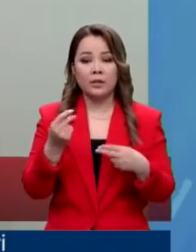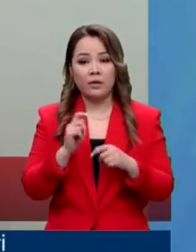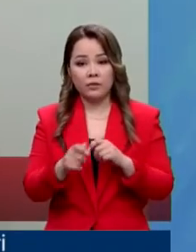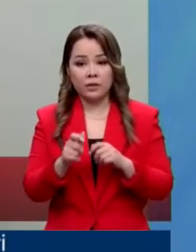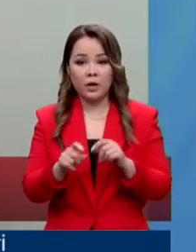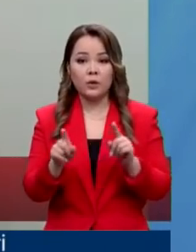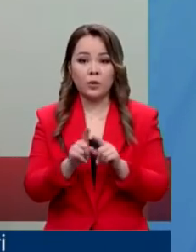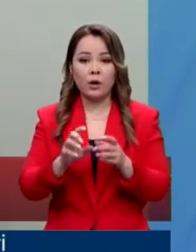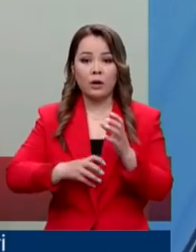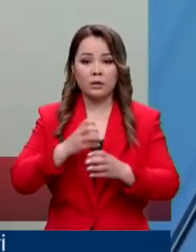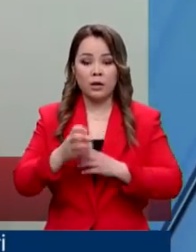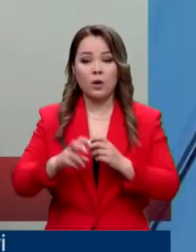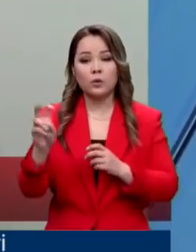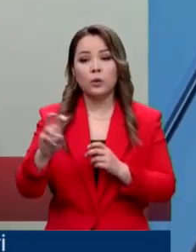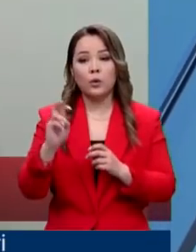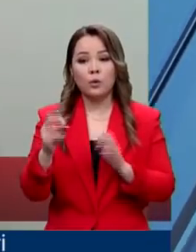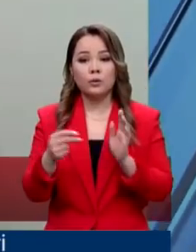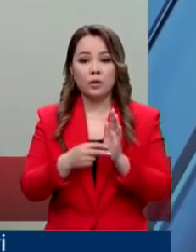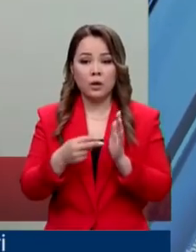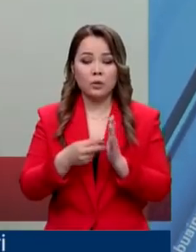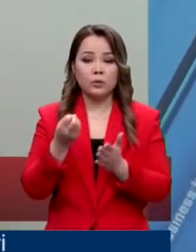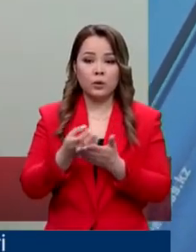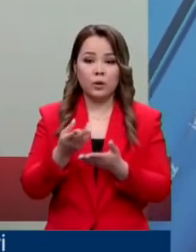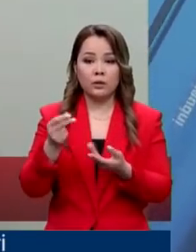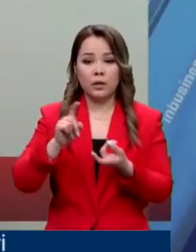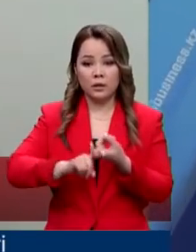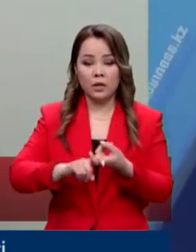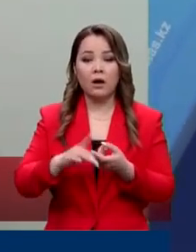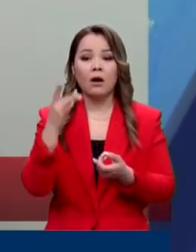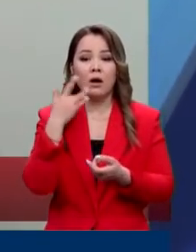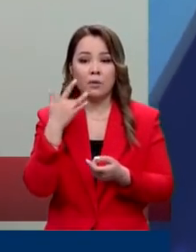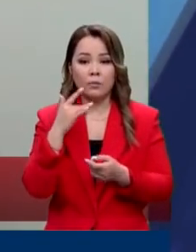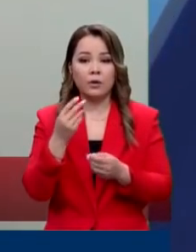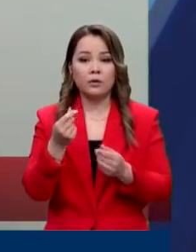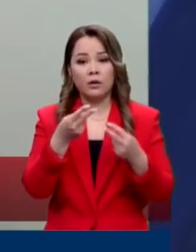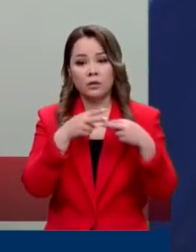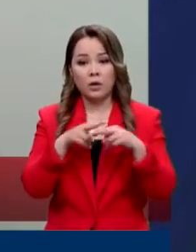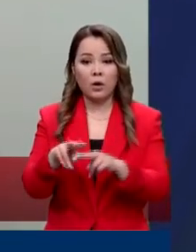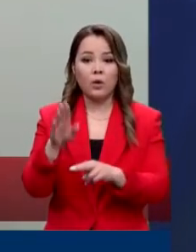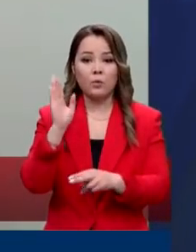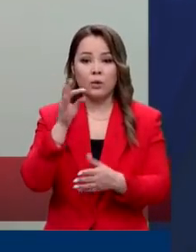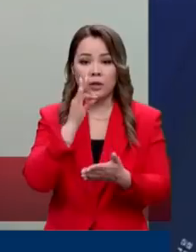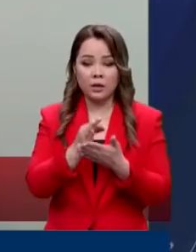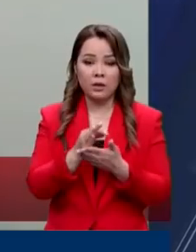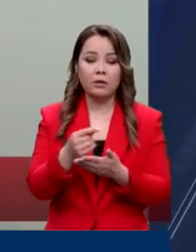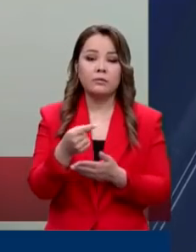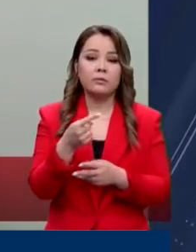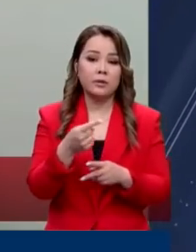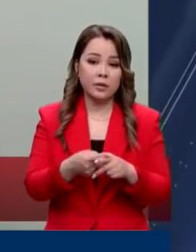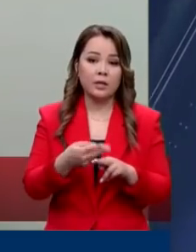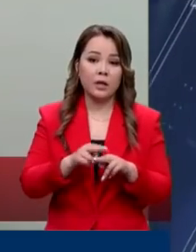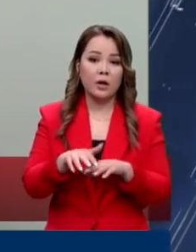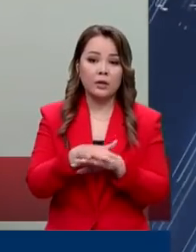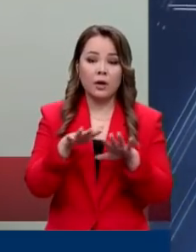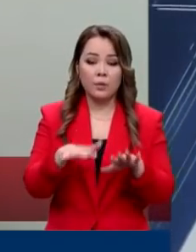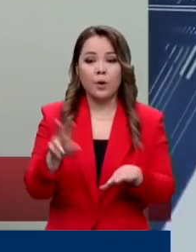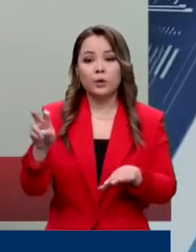инвесторлар әлемде долларлық құнды қағаздарға қарай Америкаға ақшаларын аудара бастайды. Тиісінше